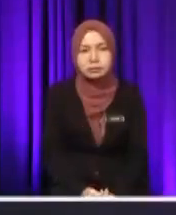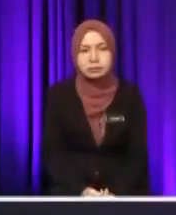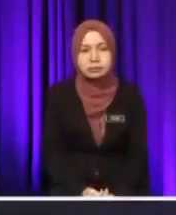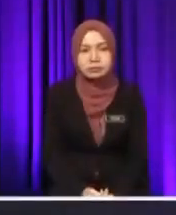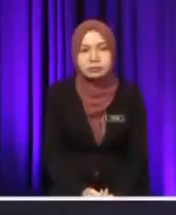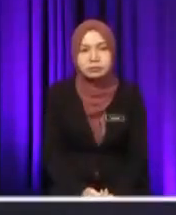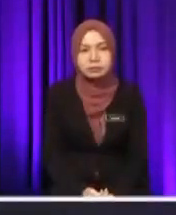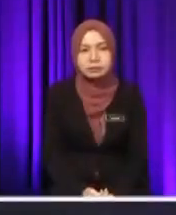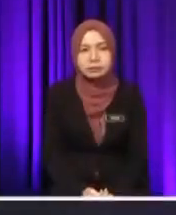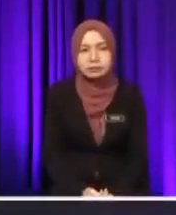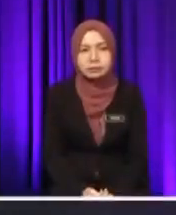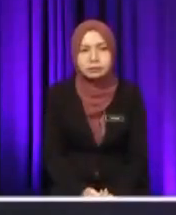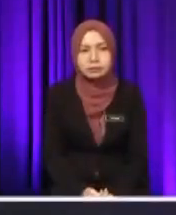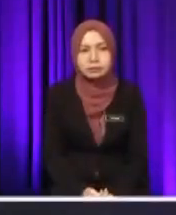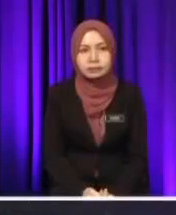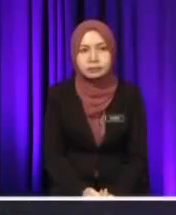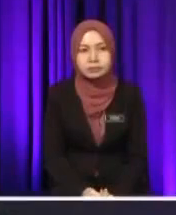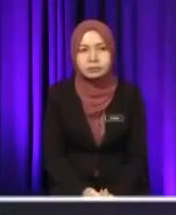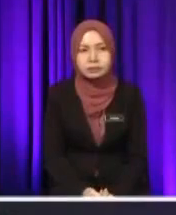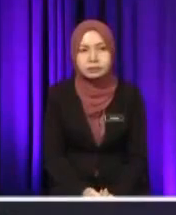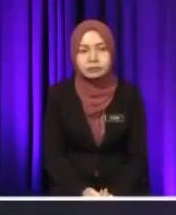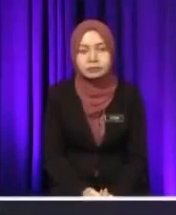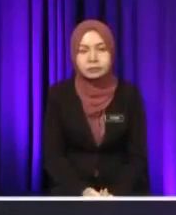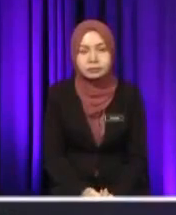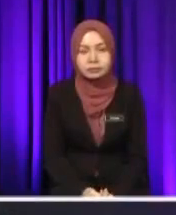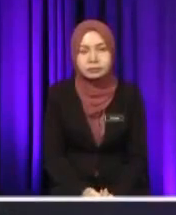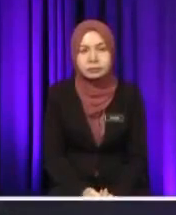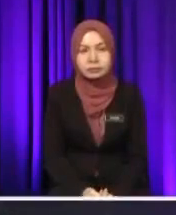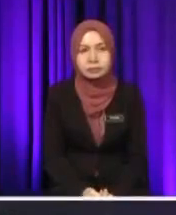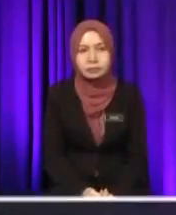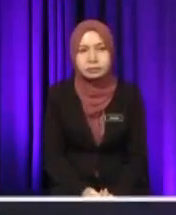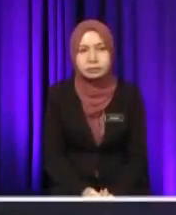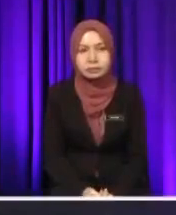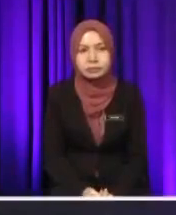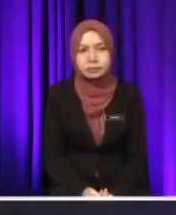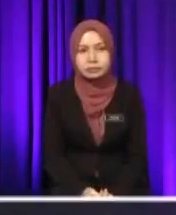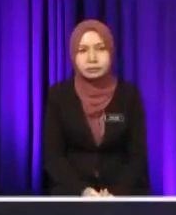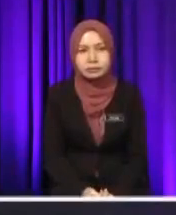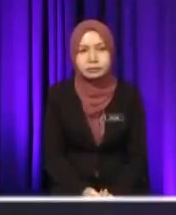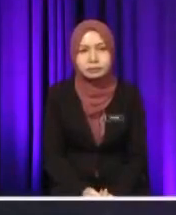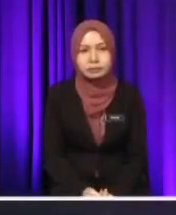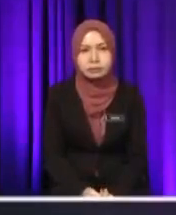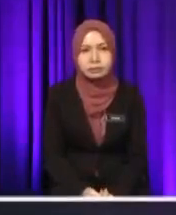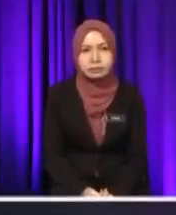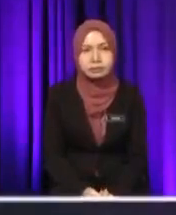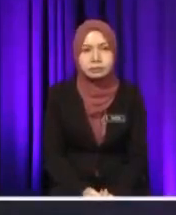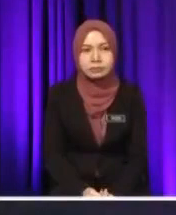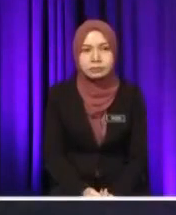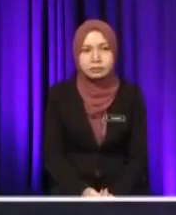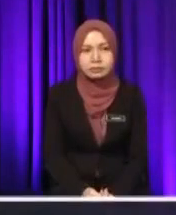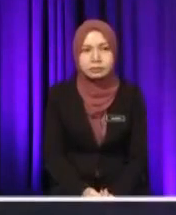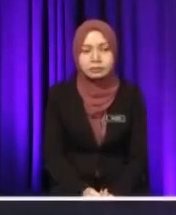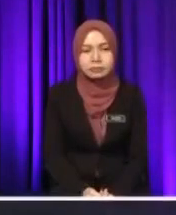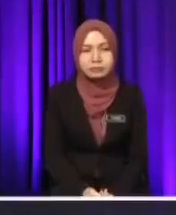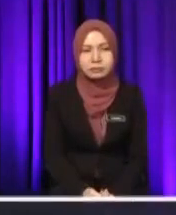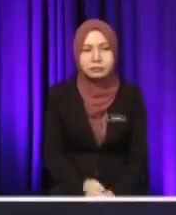buka dan tengok sama ada betul ke rasanya licin. Betul. Alright. So, jadi kita nak, tanya Chris